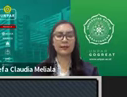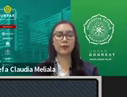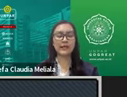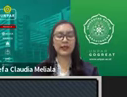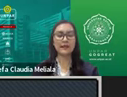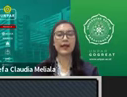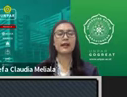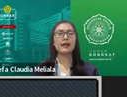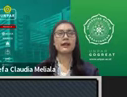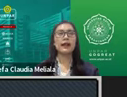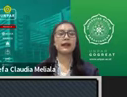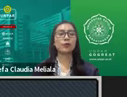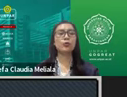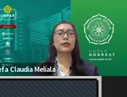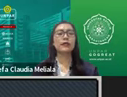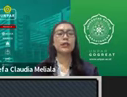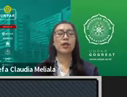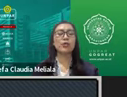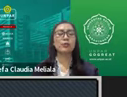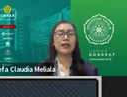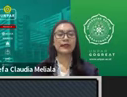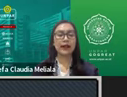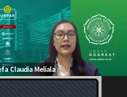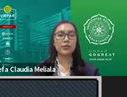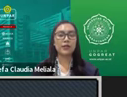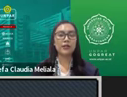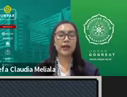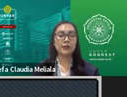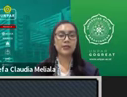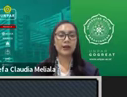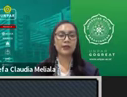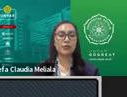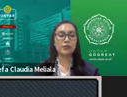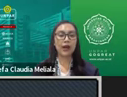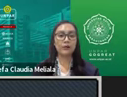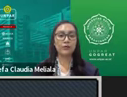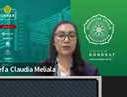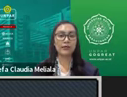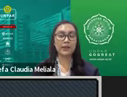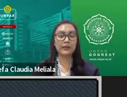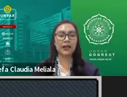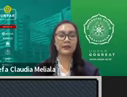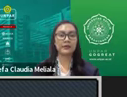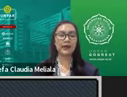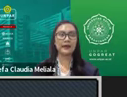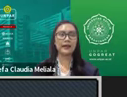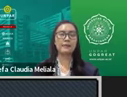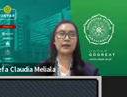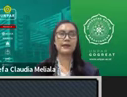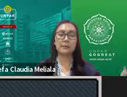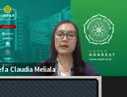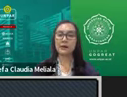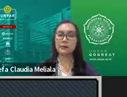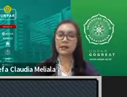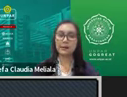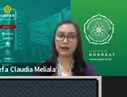namanya adalah hakim komisaris ya. Nah, itu isu-isu sentral, isu-isu serius yang justru harus dipikirkan karena tadi